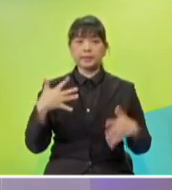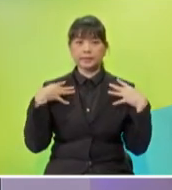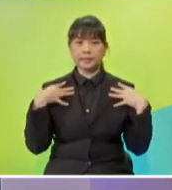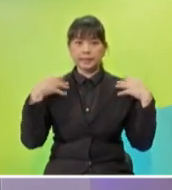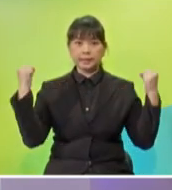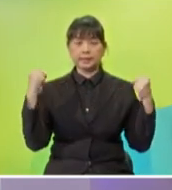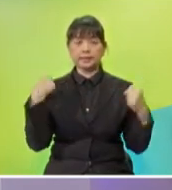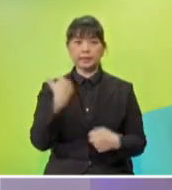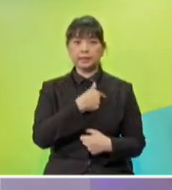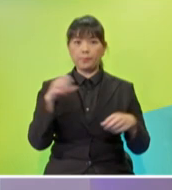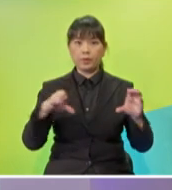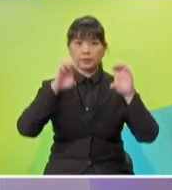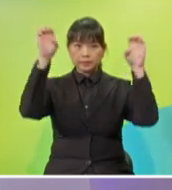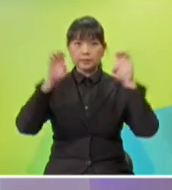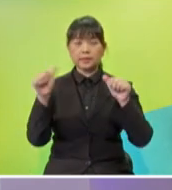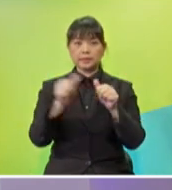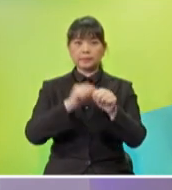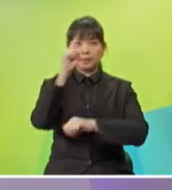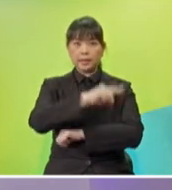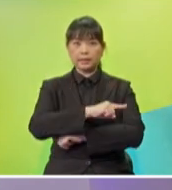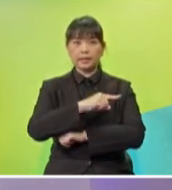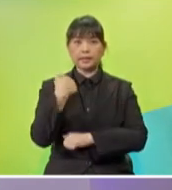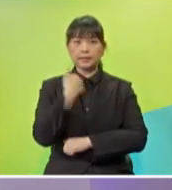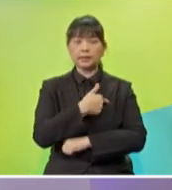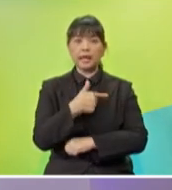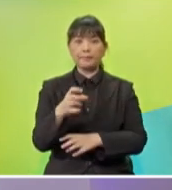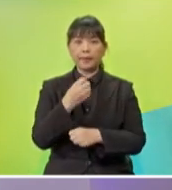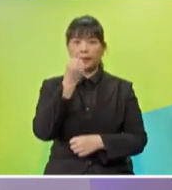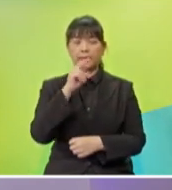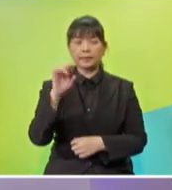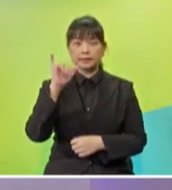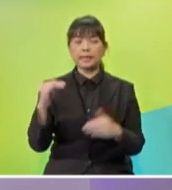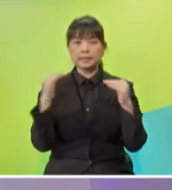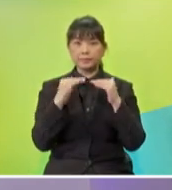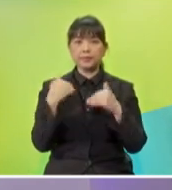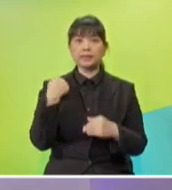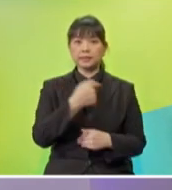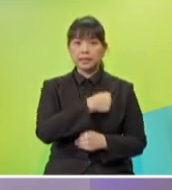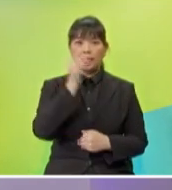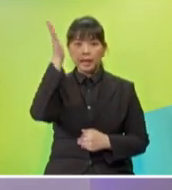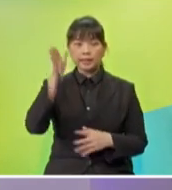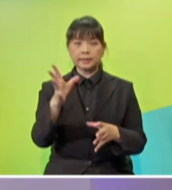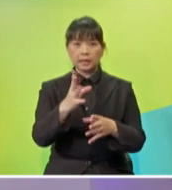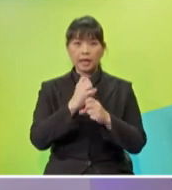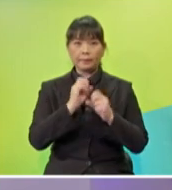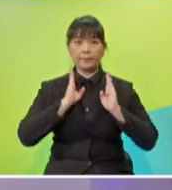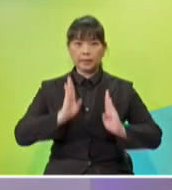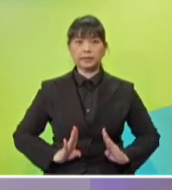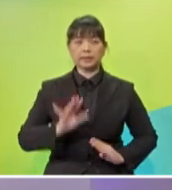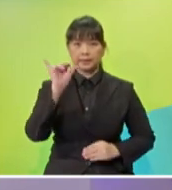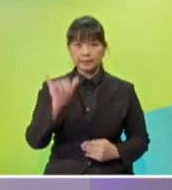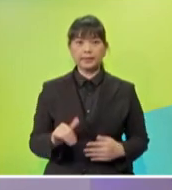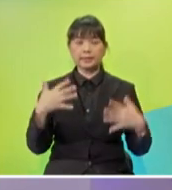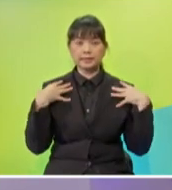senam setiap hari tidak ambil makanan yang seimbang kita akan mendapat badan yang sehat